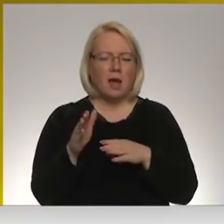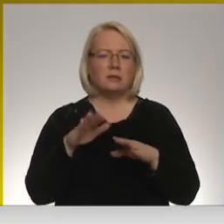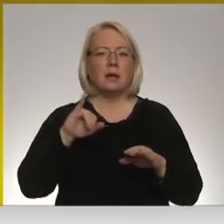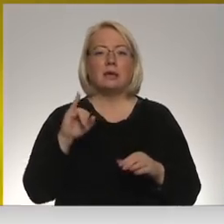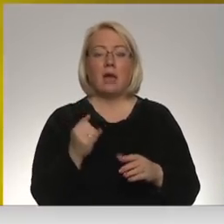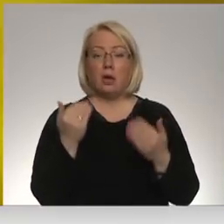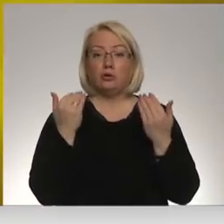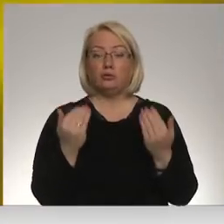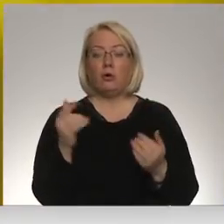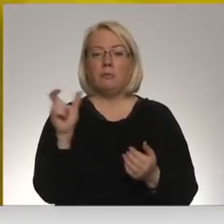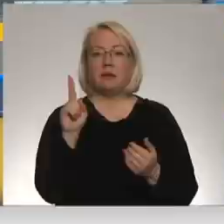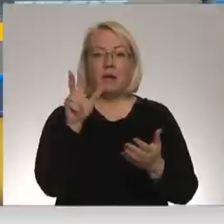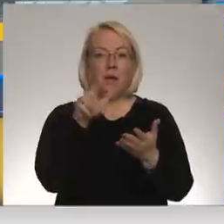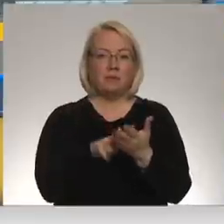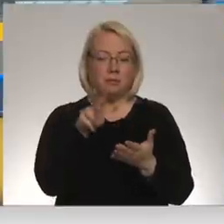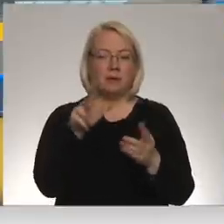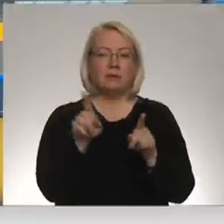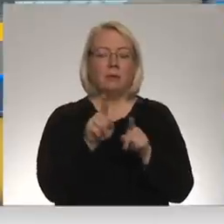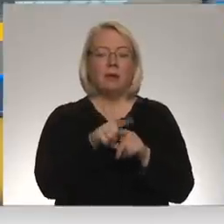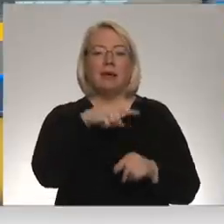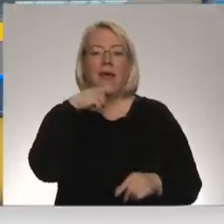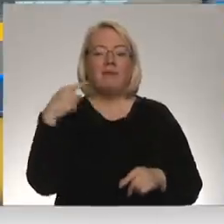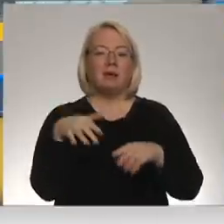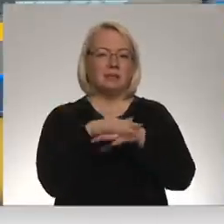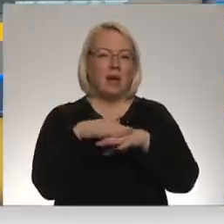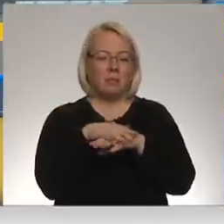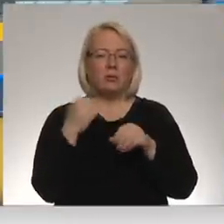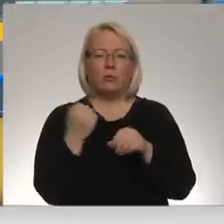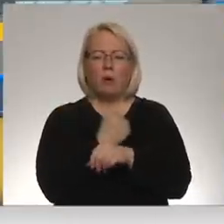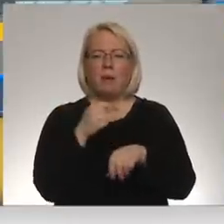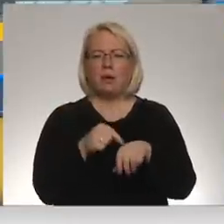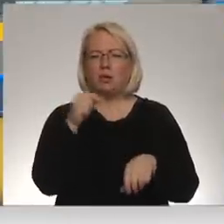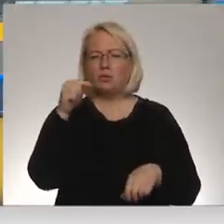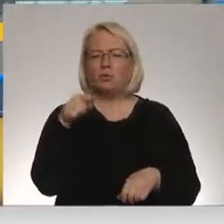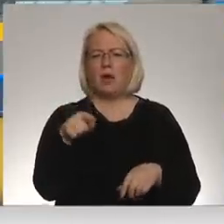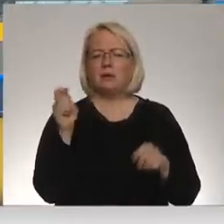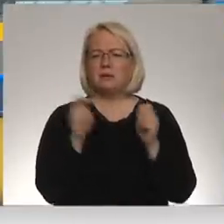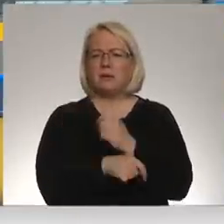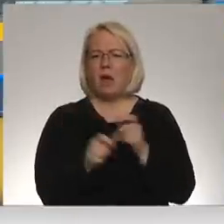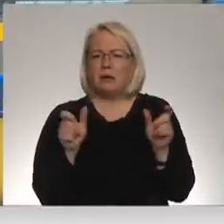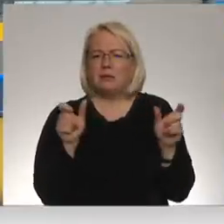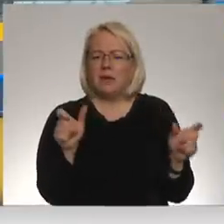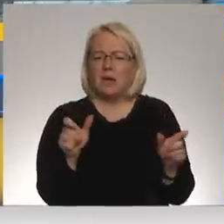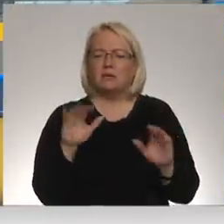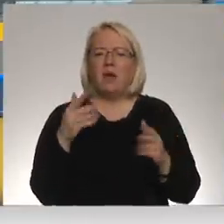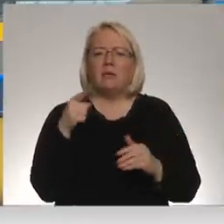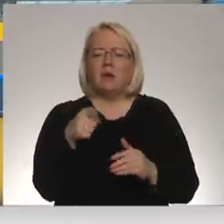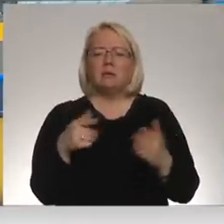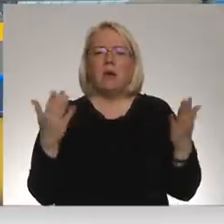tas ir šobrīd apstiprināts, tāpat arī Krievijas sabiedrība tomēr sāk izjust vairāk šīs sankcijas, vai tas jau kādā